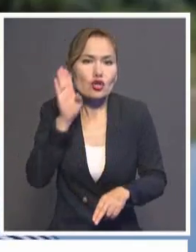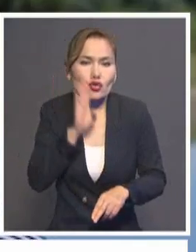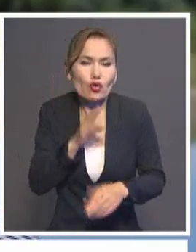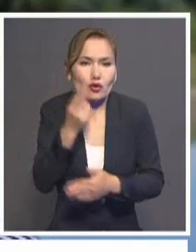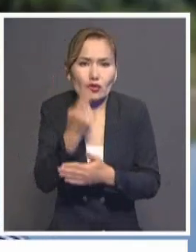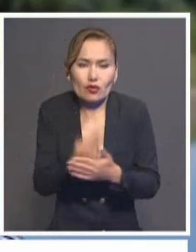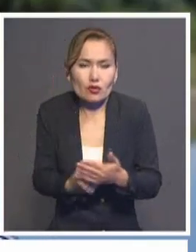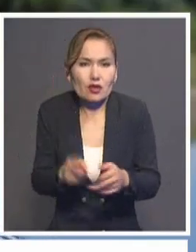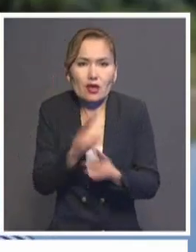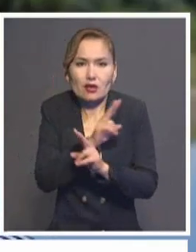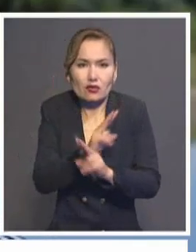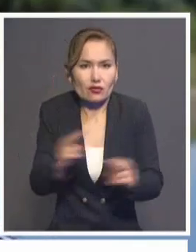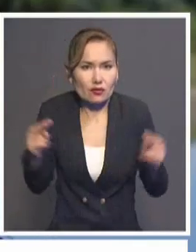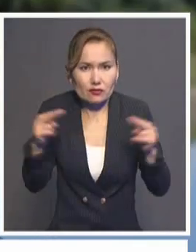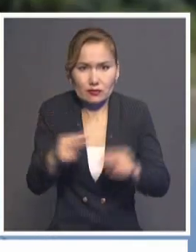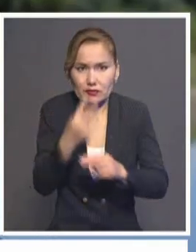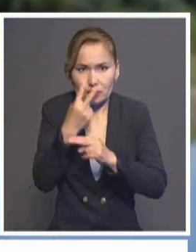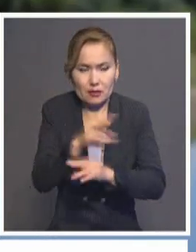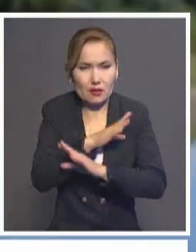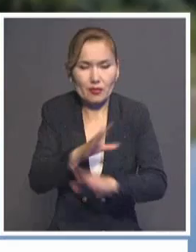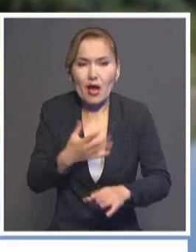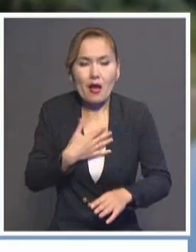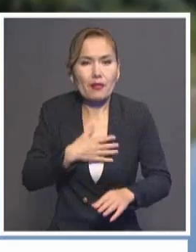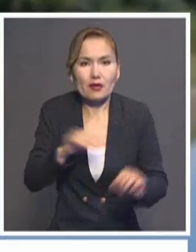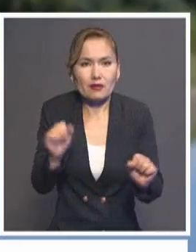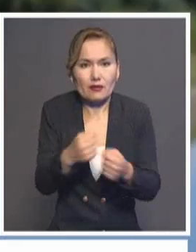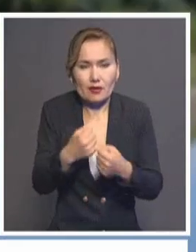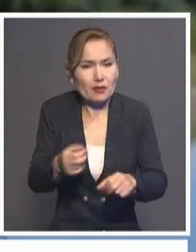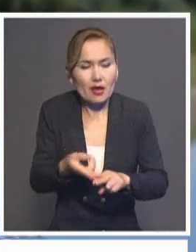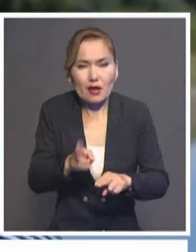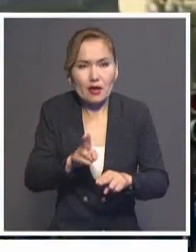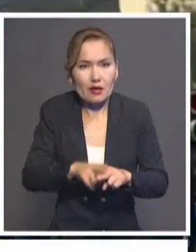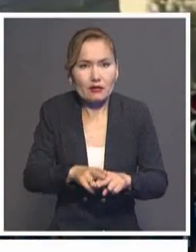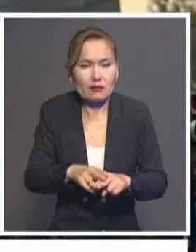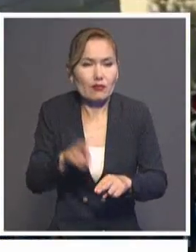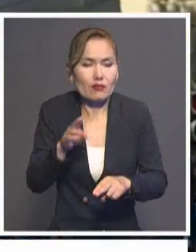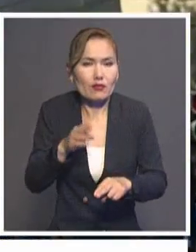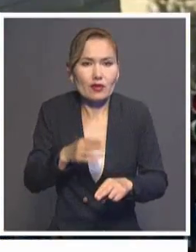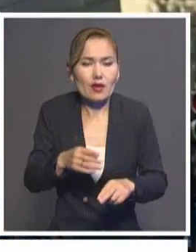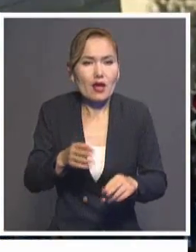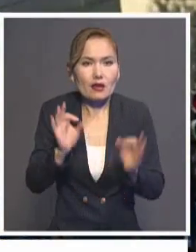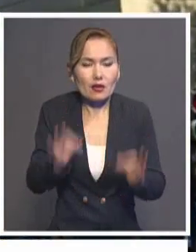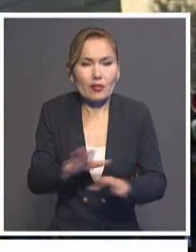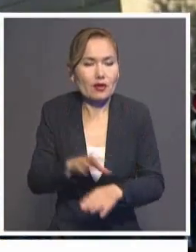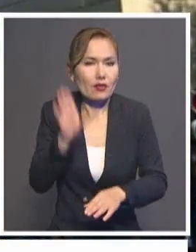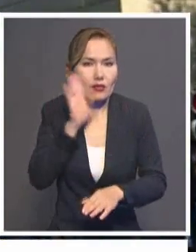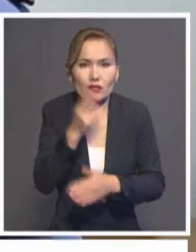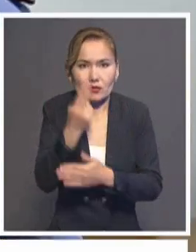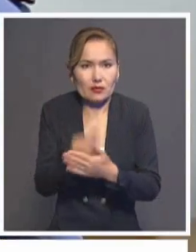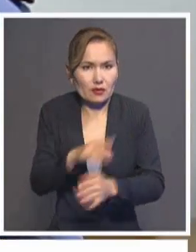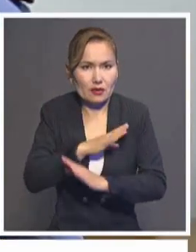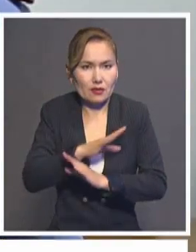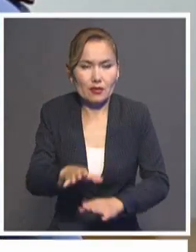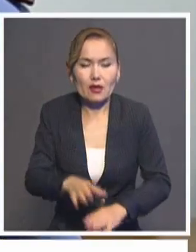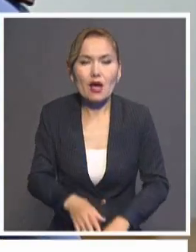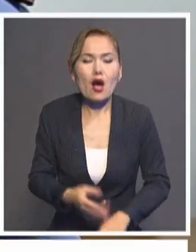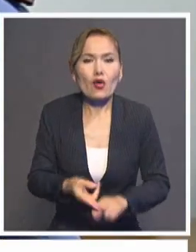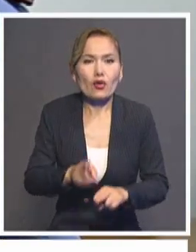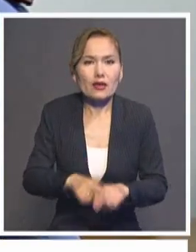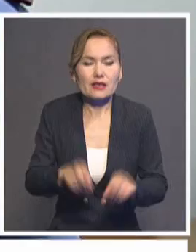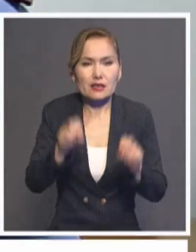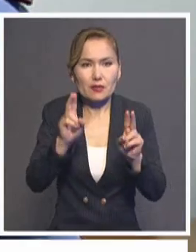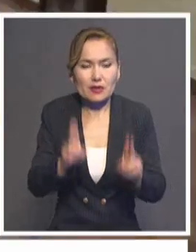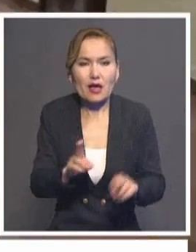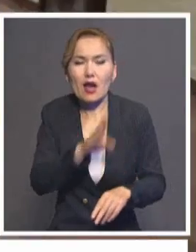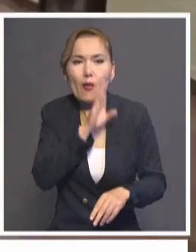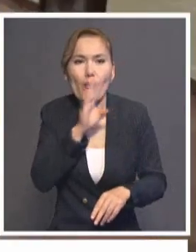кетеді. Мүмкін емес ол. Мүмкін емес. Мен ұлым суда жоқ. Мен білем. Шарасыз ана Алматы облыстық ішкі істер департаментінің басшыларына арнайы